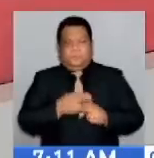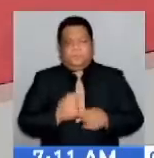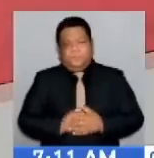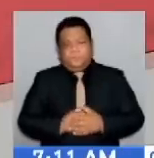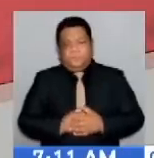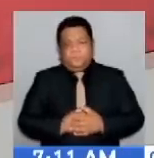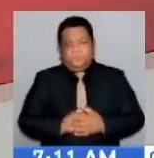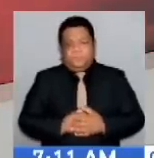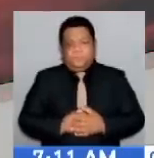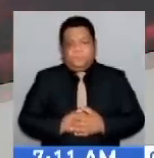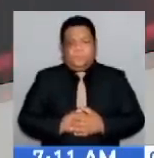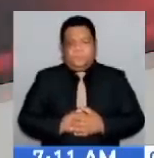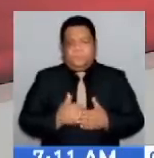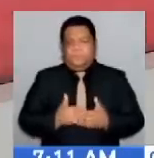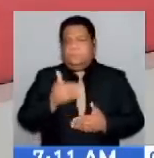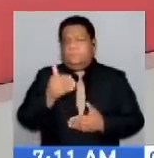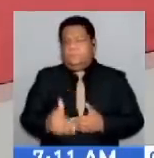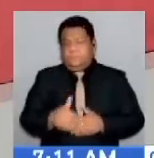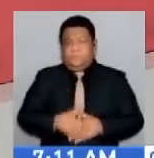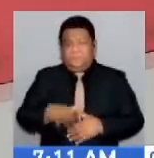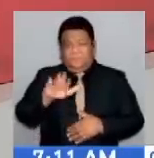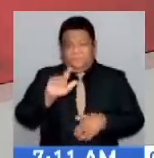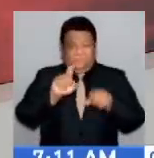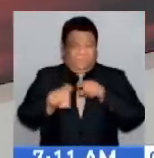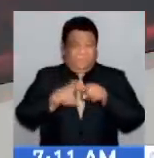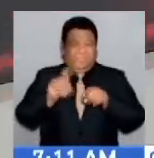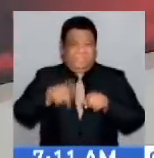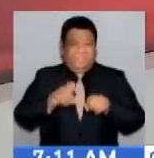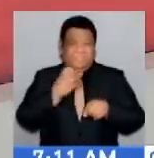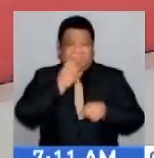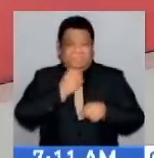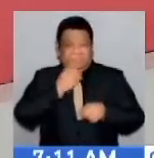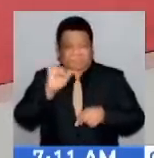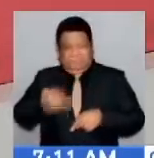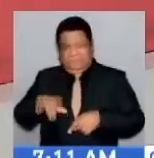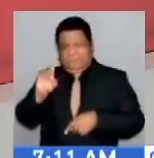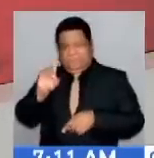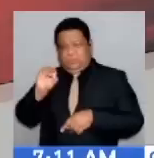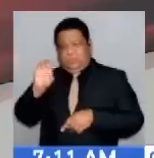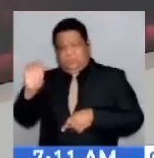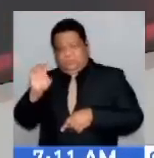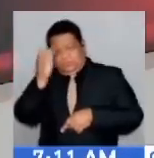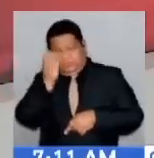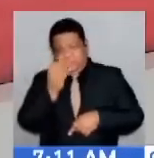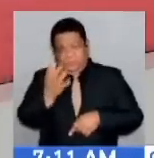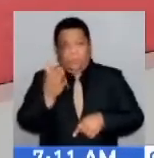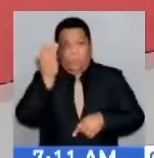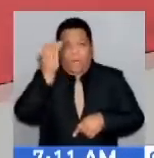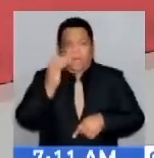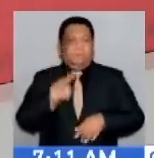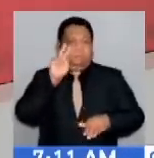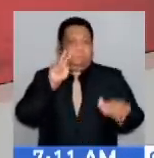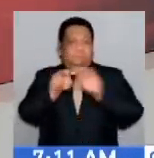Samantala, magtipid po sa kuryente. Yan ang paalala ngayon ng Department of Energy sa gitna ng inaasahang pagnipis ng supply ng kuryente sa bansa sa